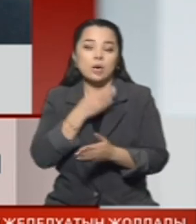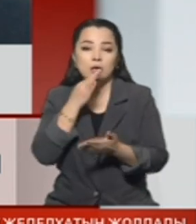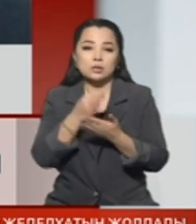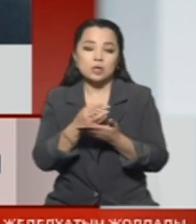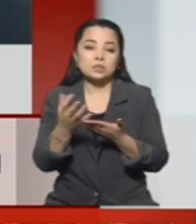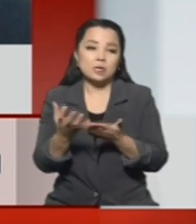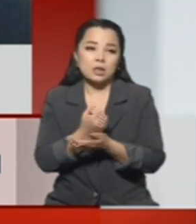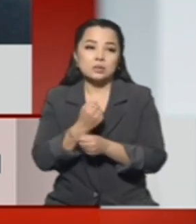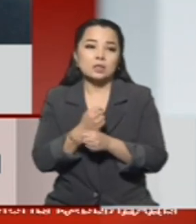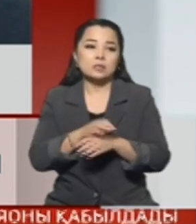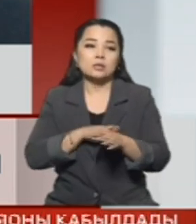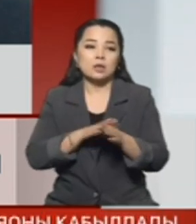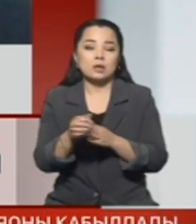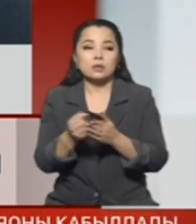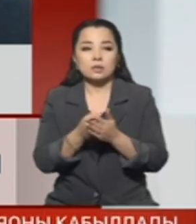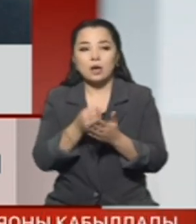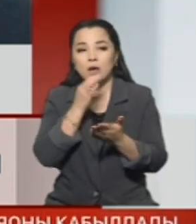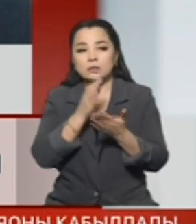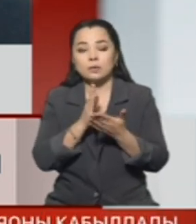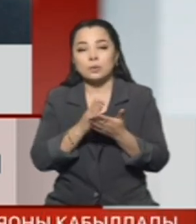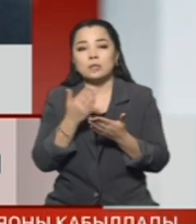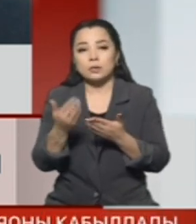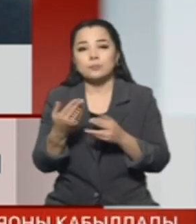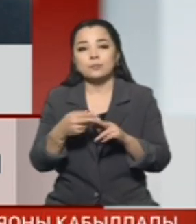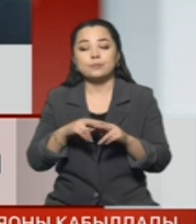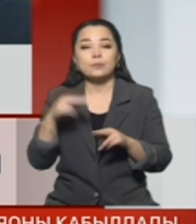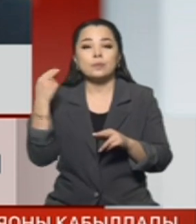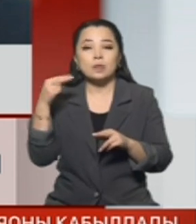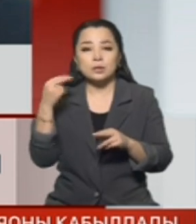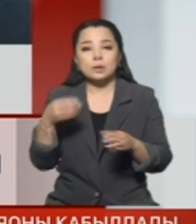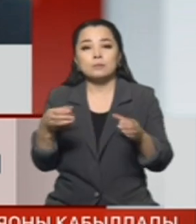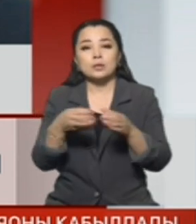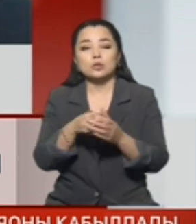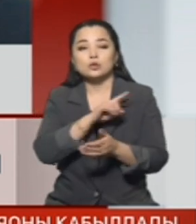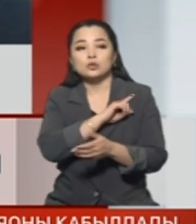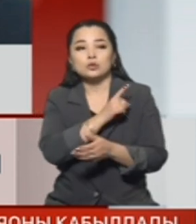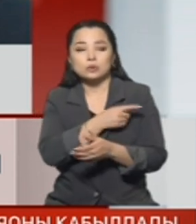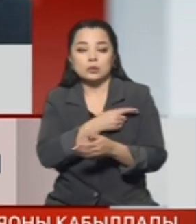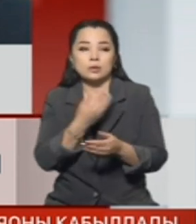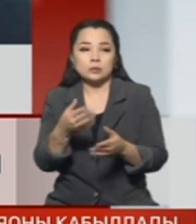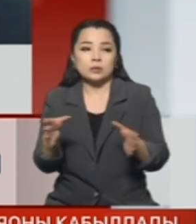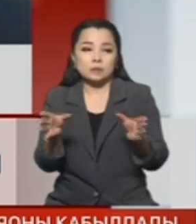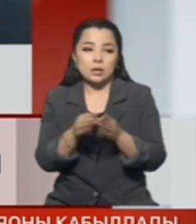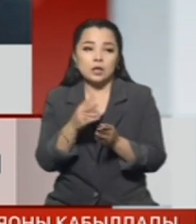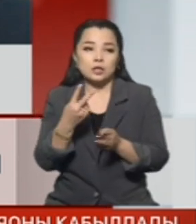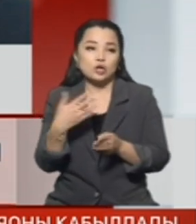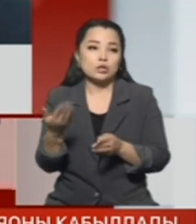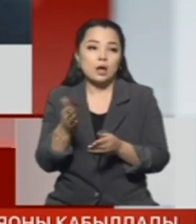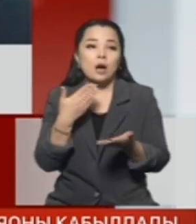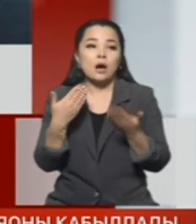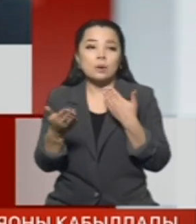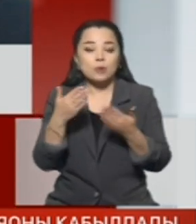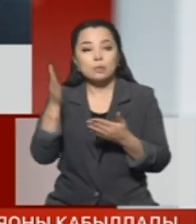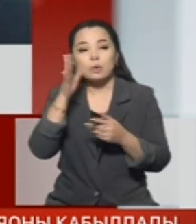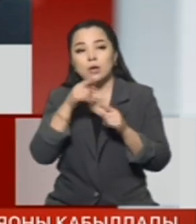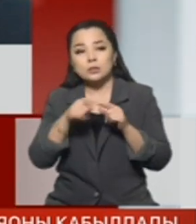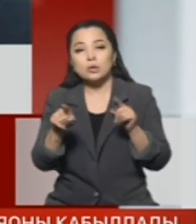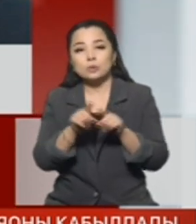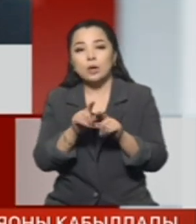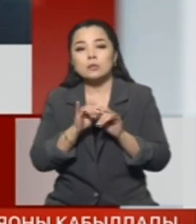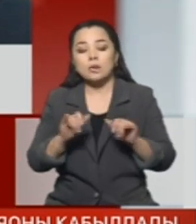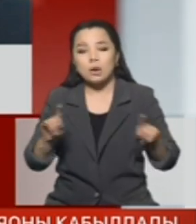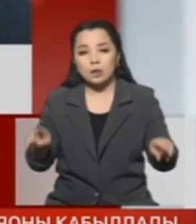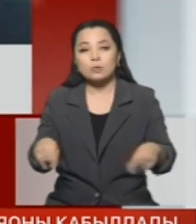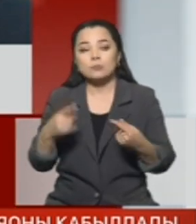елеулі жетістіктерге қол жеткізгенін атап өтті. Президент бірлескен күш-жігердің арқасында екі жақты қарым-қатынастар алдағы уақытта